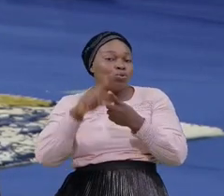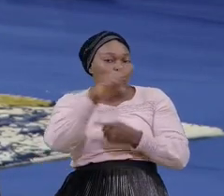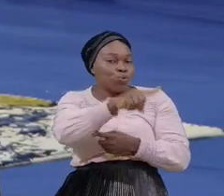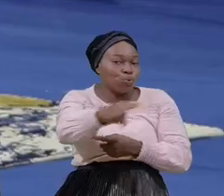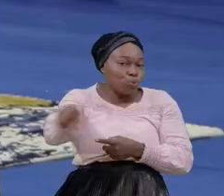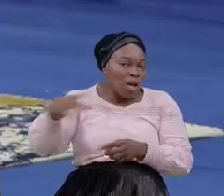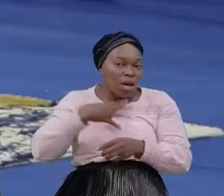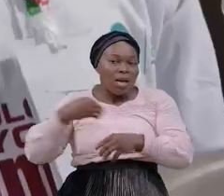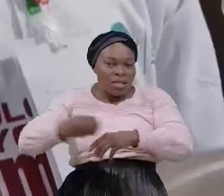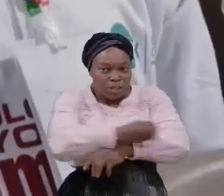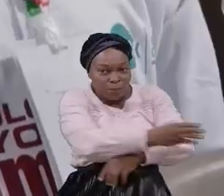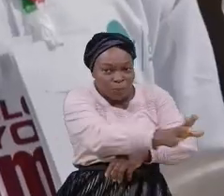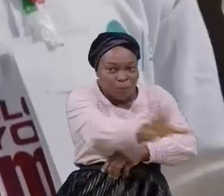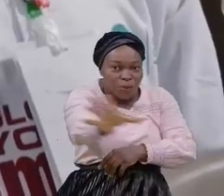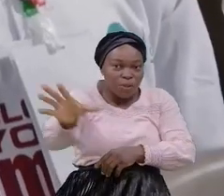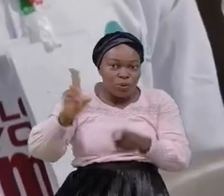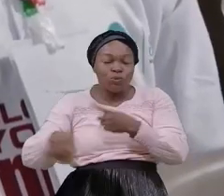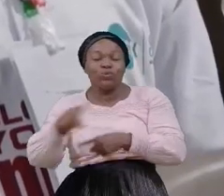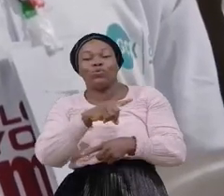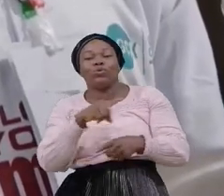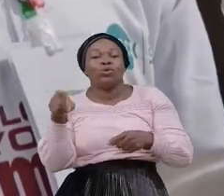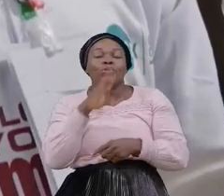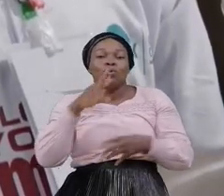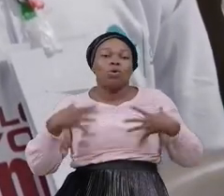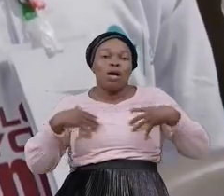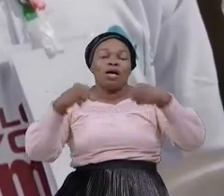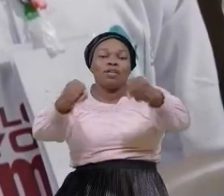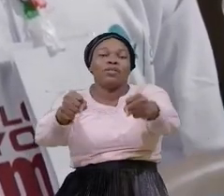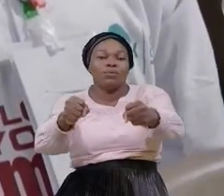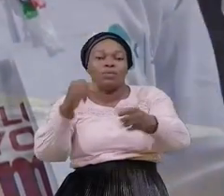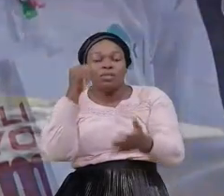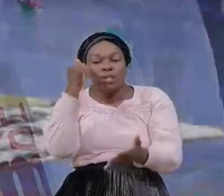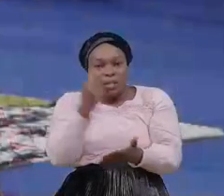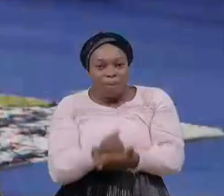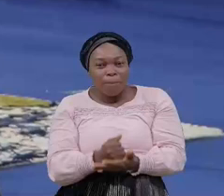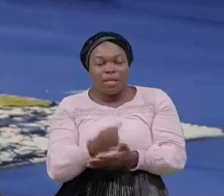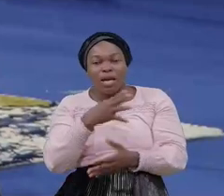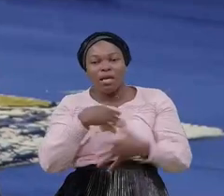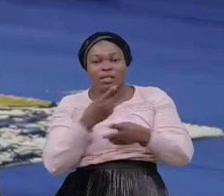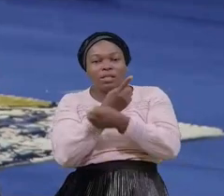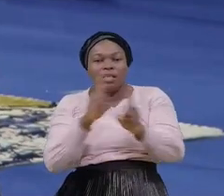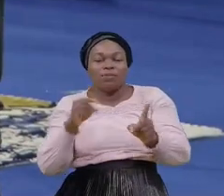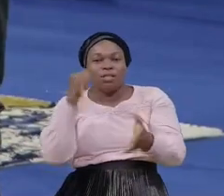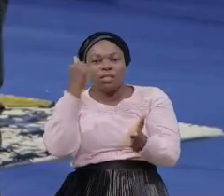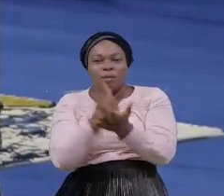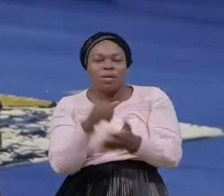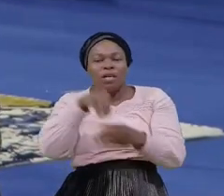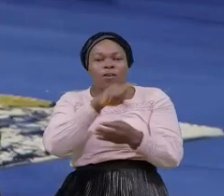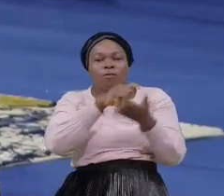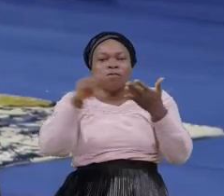vous l'envoie. Et vous serez guéri. Et vous serez délivré. Voilà le verset